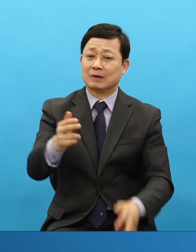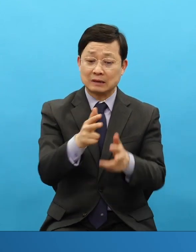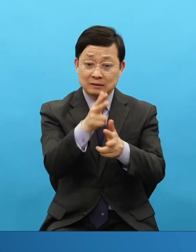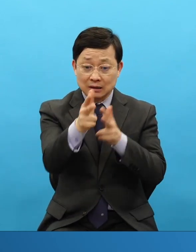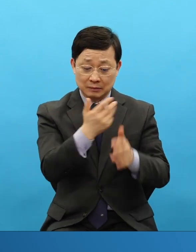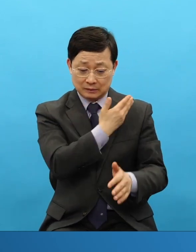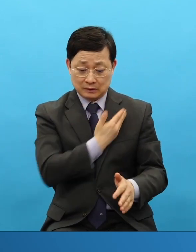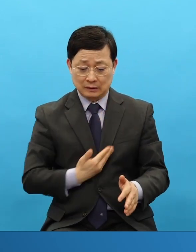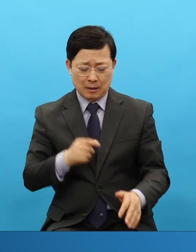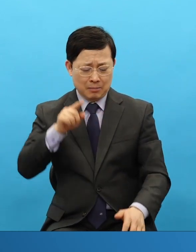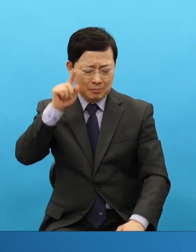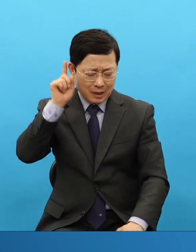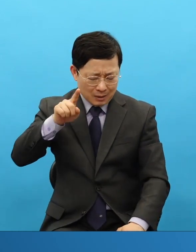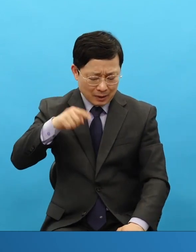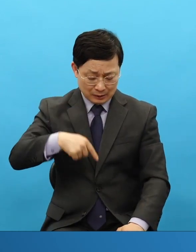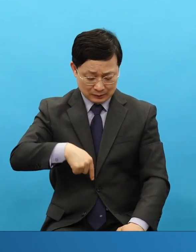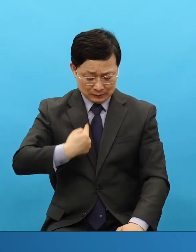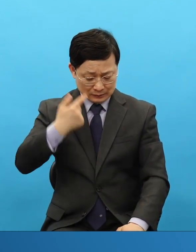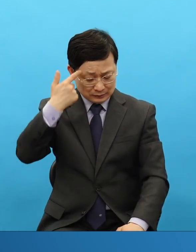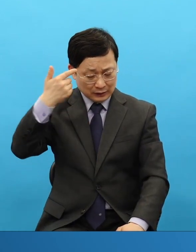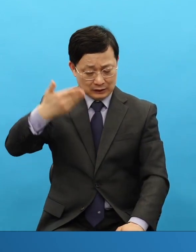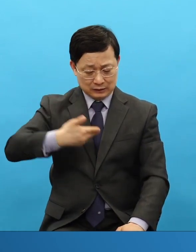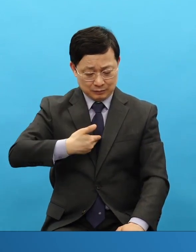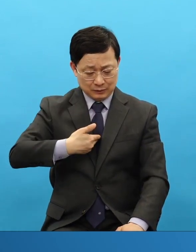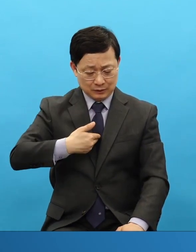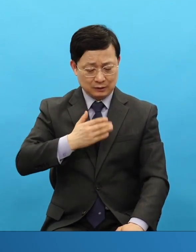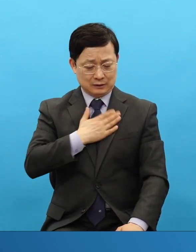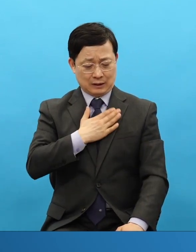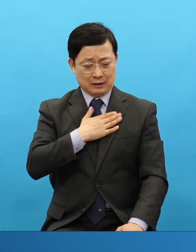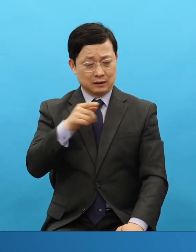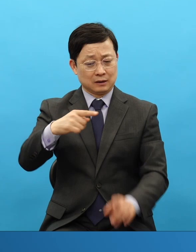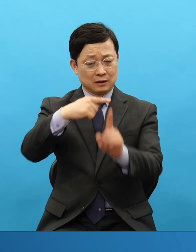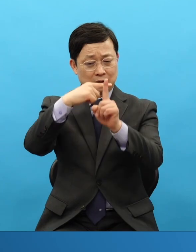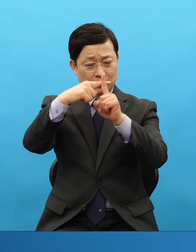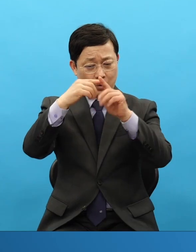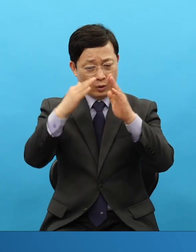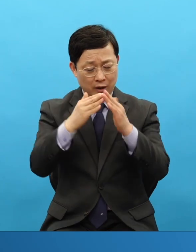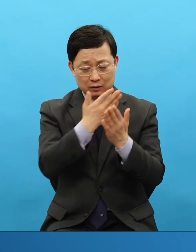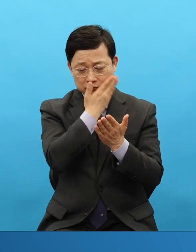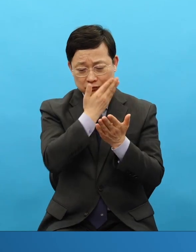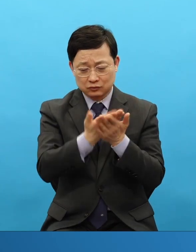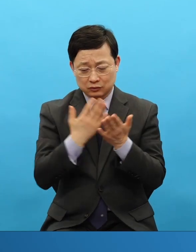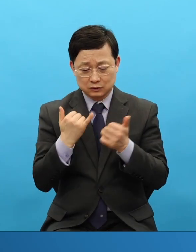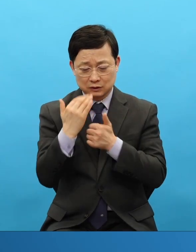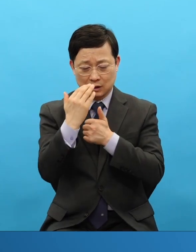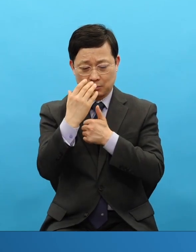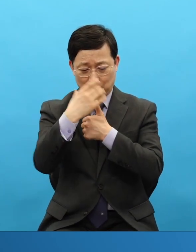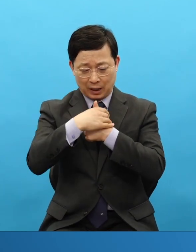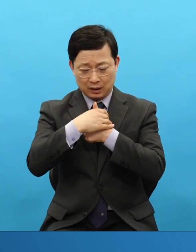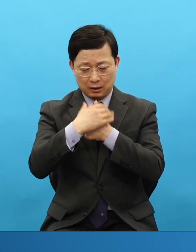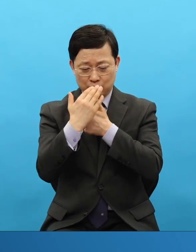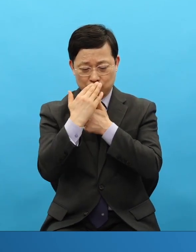된다니까 매일같이. Our business people must ask this question 내가 every day. 우리 교회에 중재된 이유가 뭡니까? What is the reason I became a church